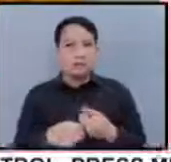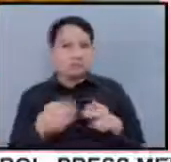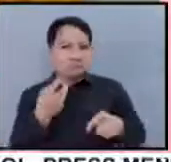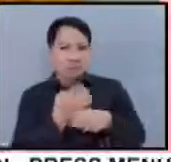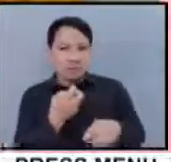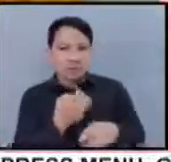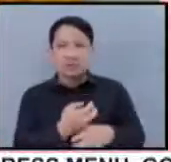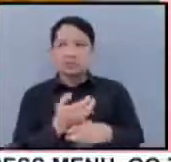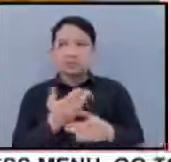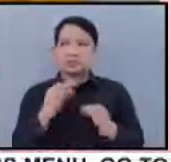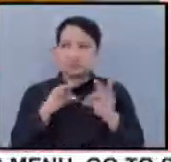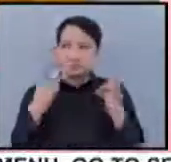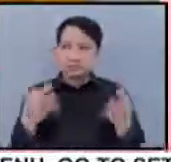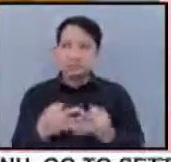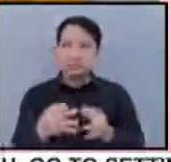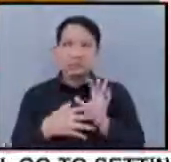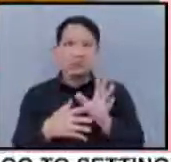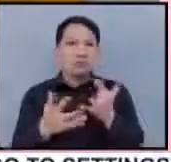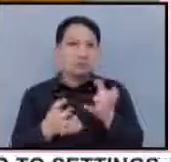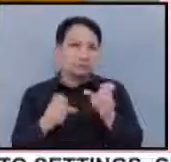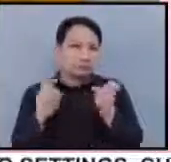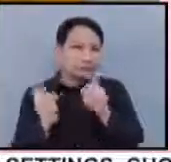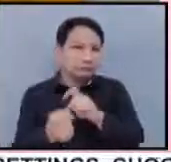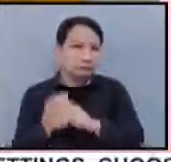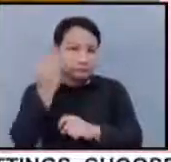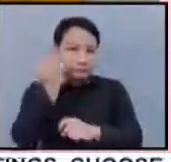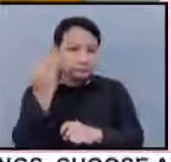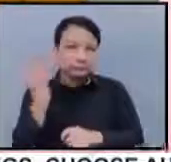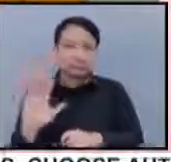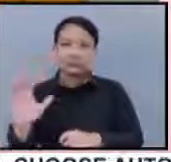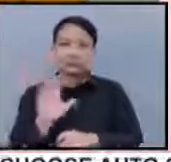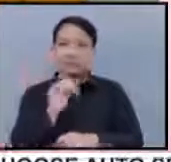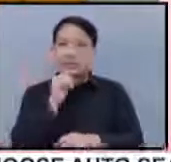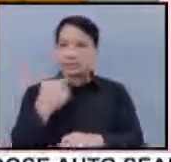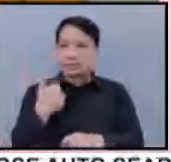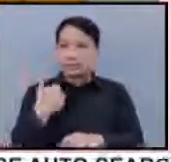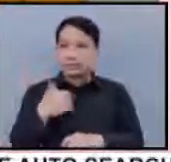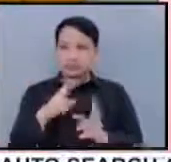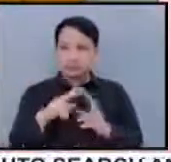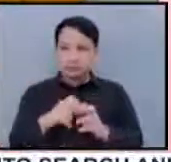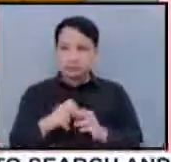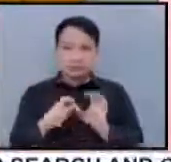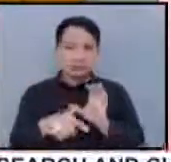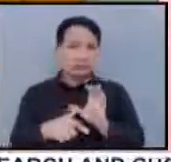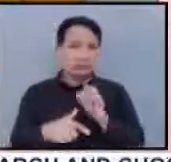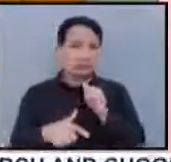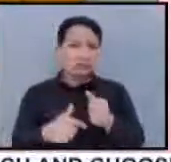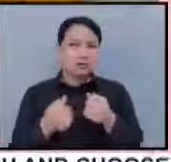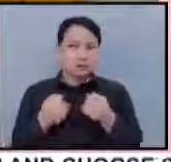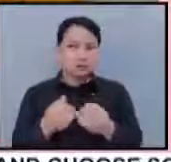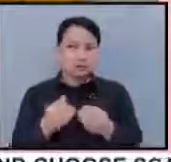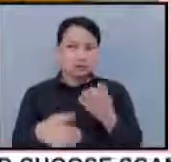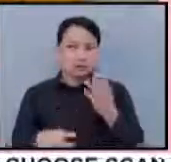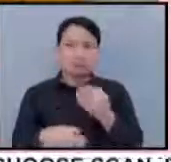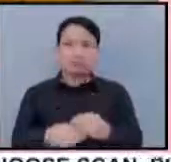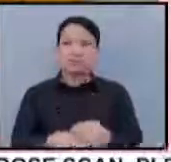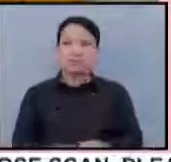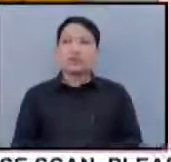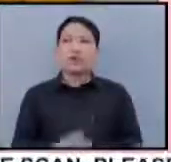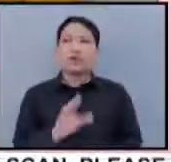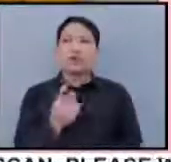po yung gusto naming baguhin, no, na hindi porket may kapansanan ka, wala ka nang magagawa. Marami ka pang magagawa, kailangan mo lang